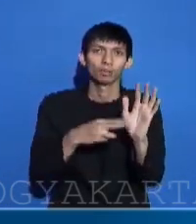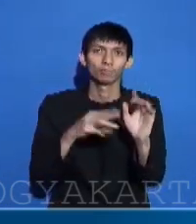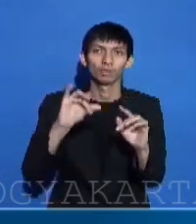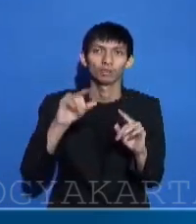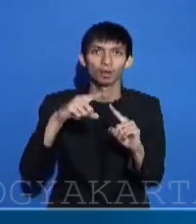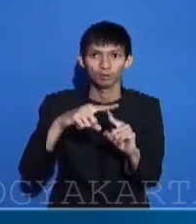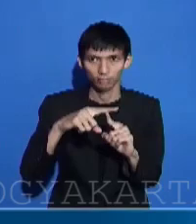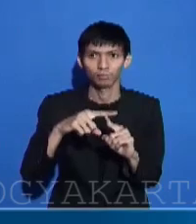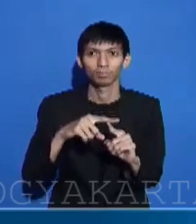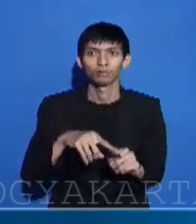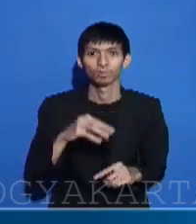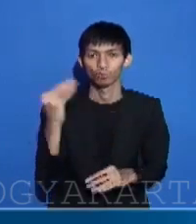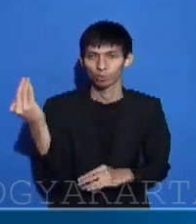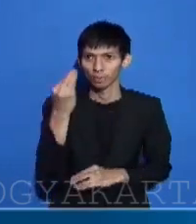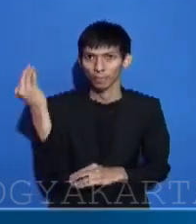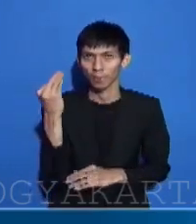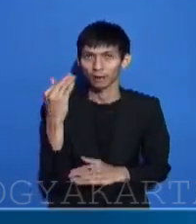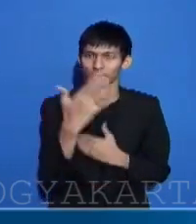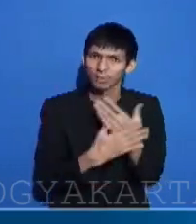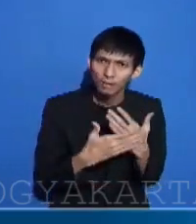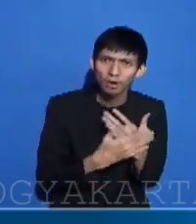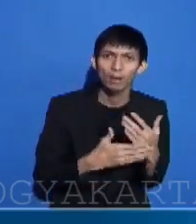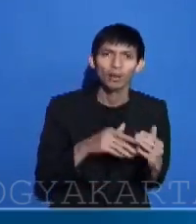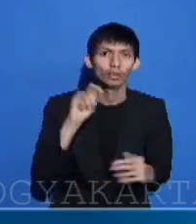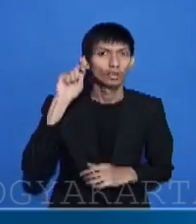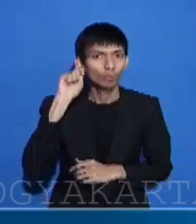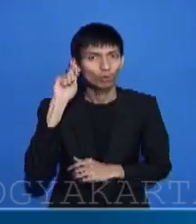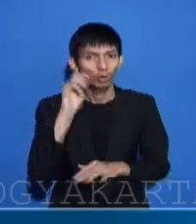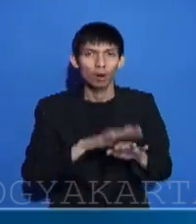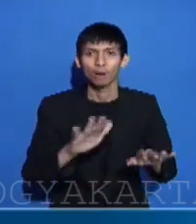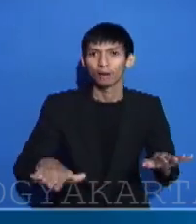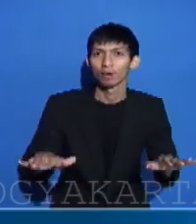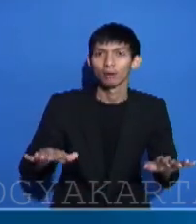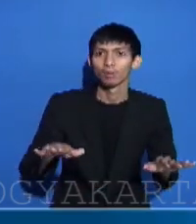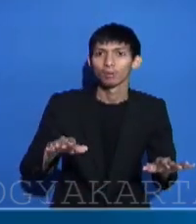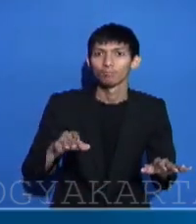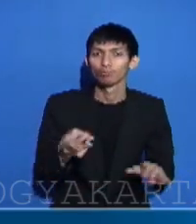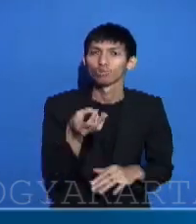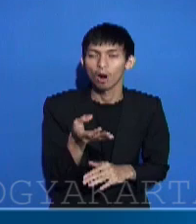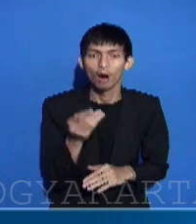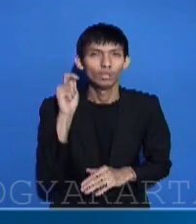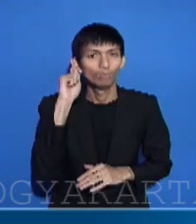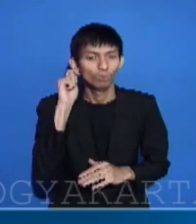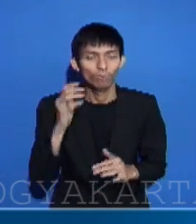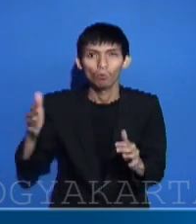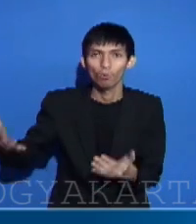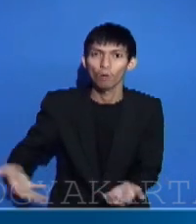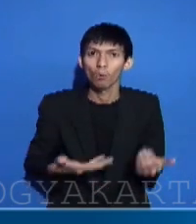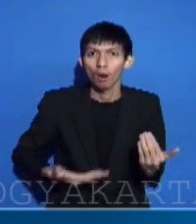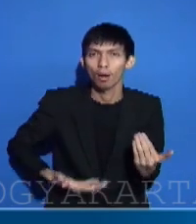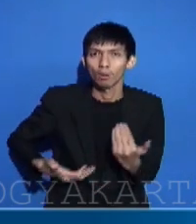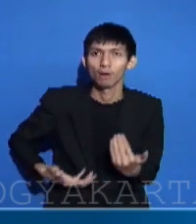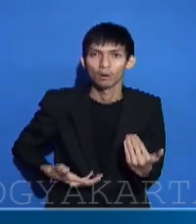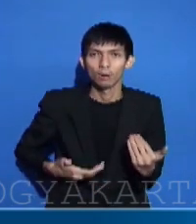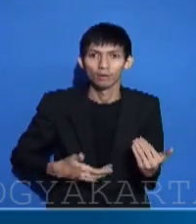anak. Di mana keberadaan ruang laktasi bernama Sehati akan mempermudah para ibu menyusui anaknya secara aman saat berwisata